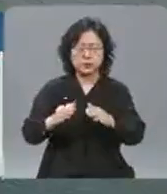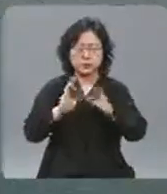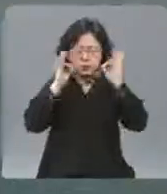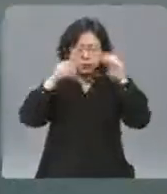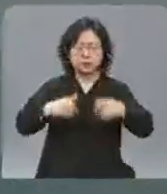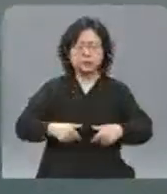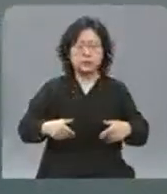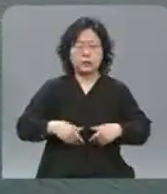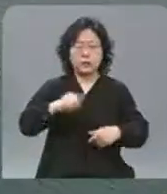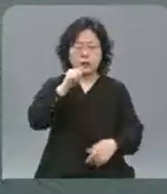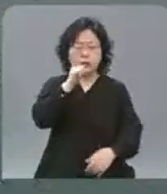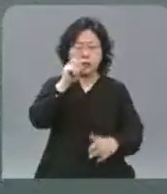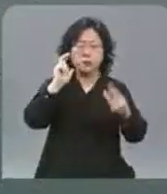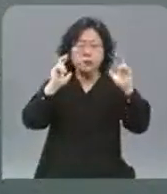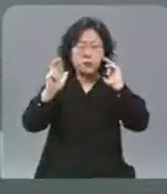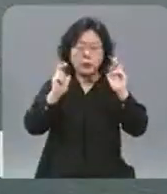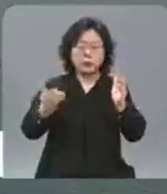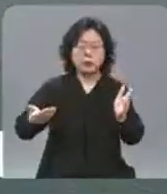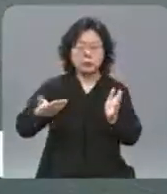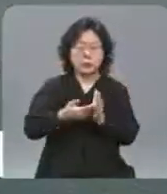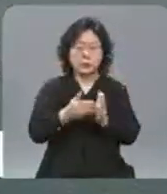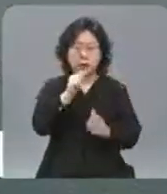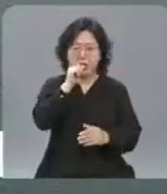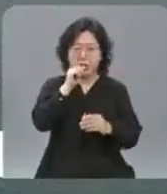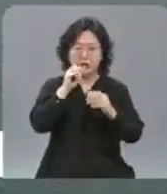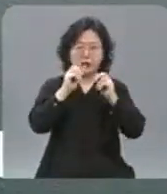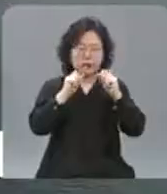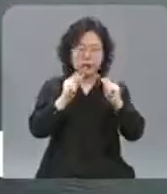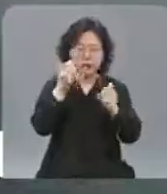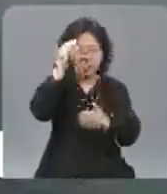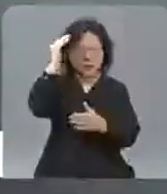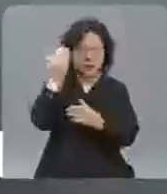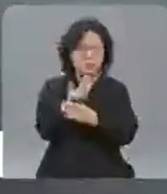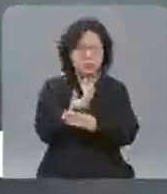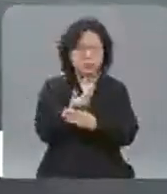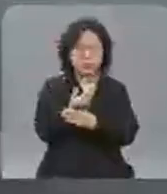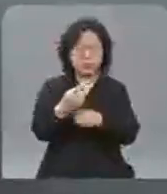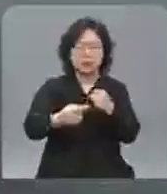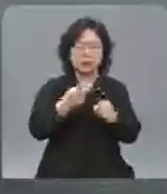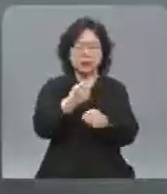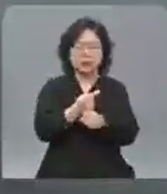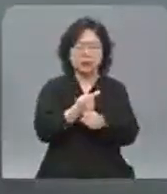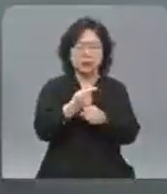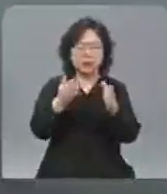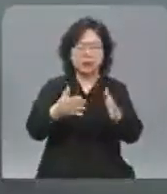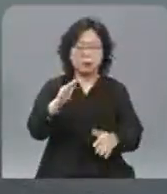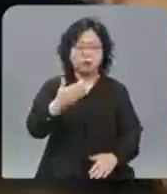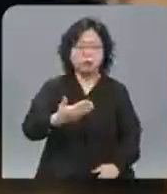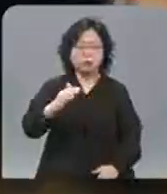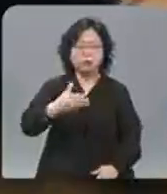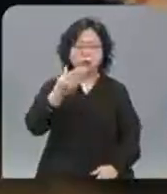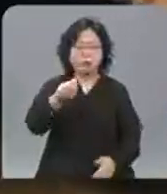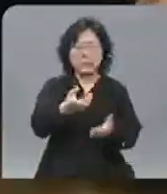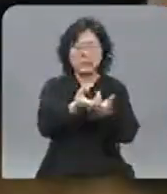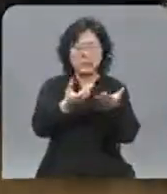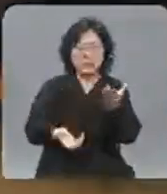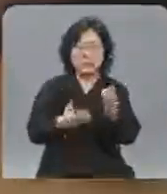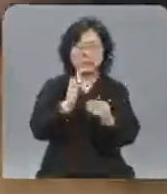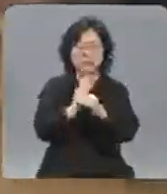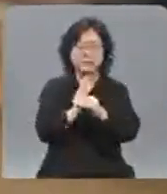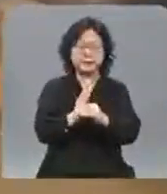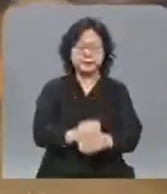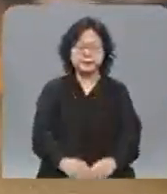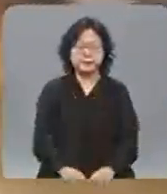듭니다. 광양제철소 원료 부두의 철광석과 석탄 하역 능력은 1년에 9,900만 톤입니다. KBS